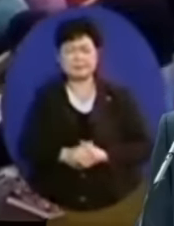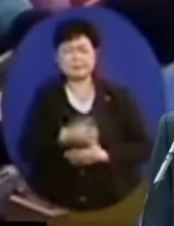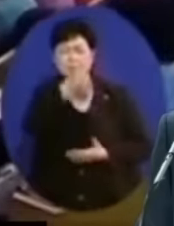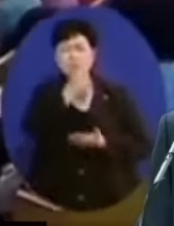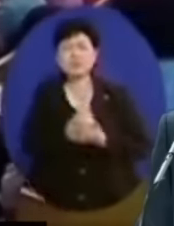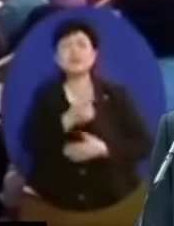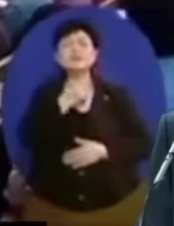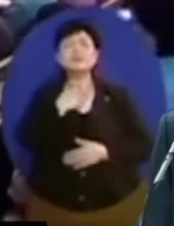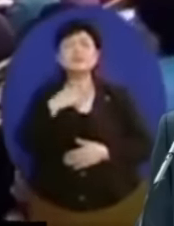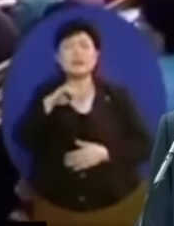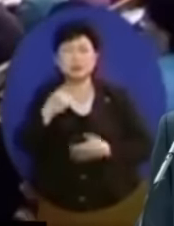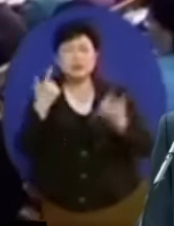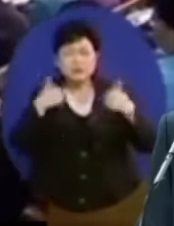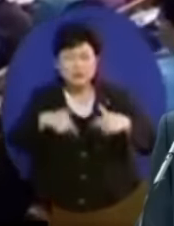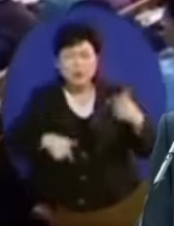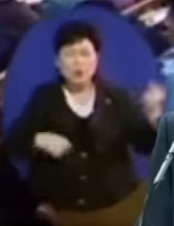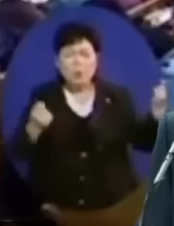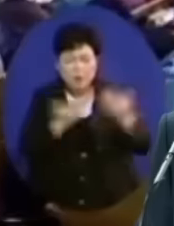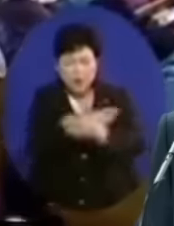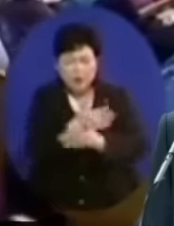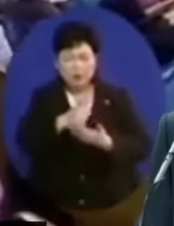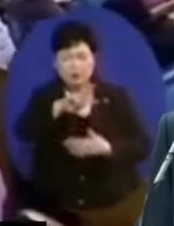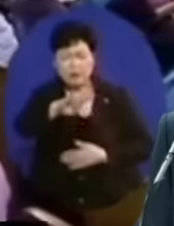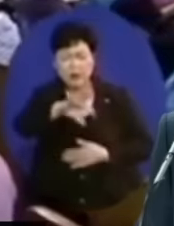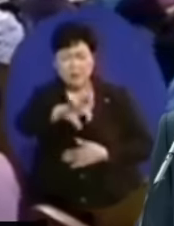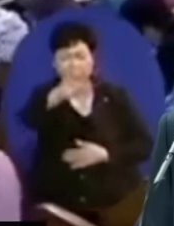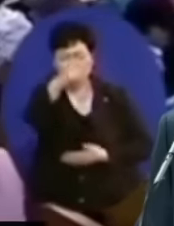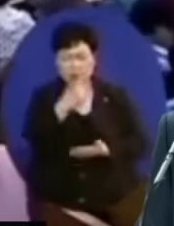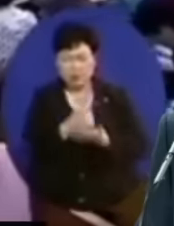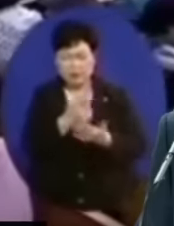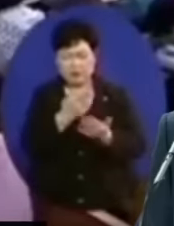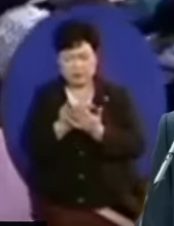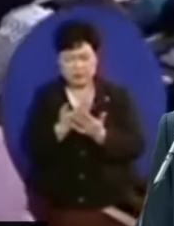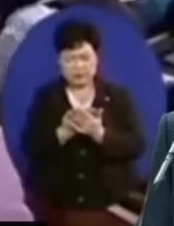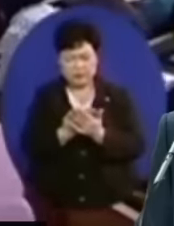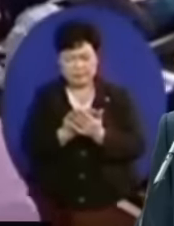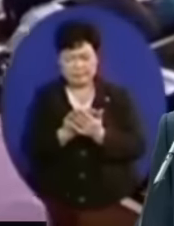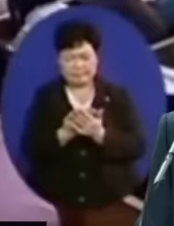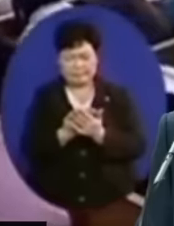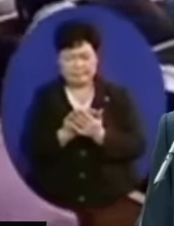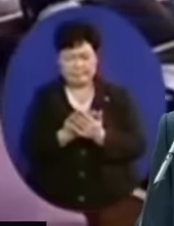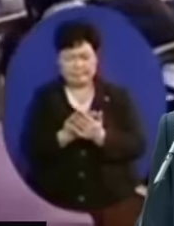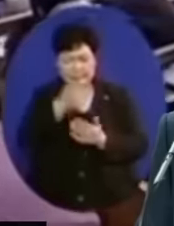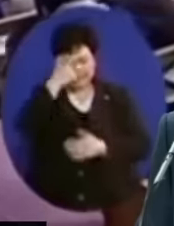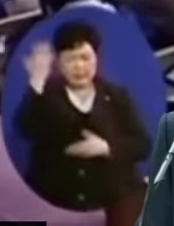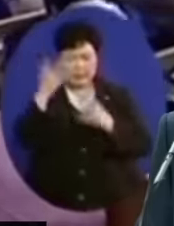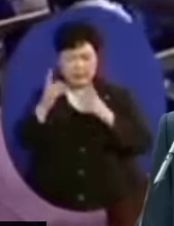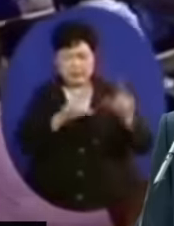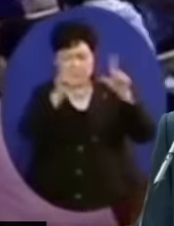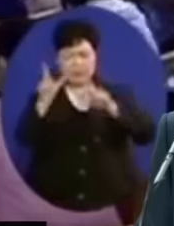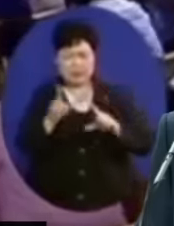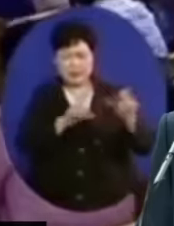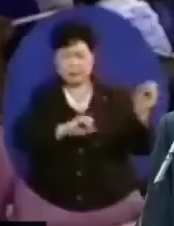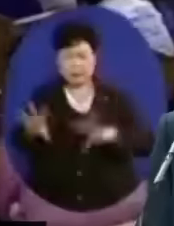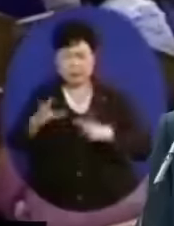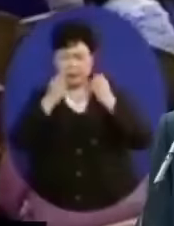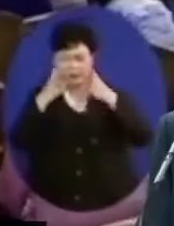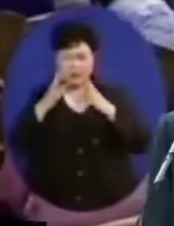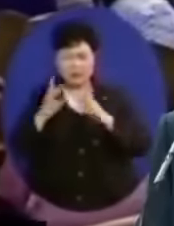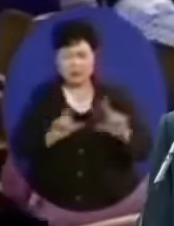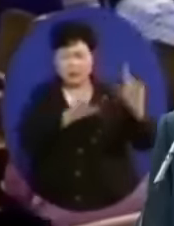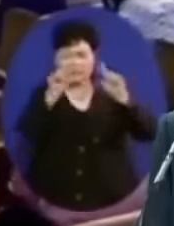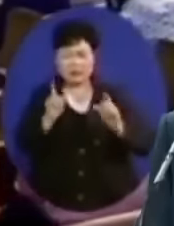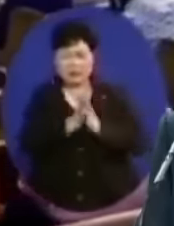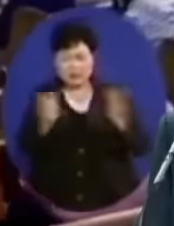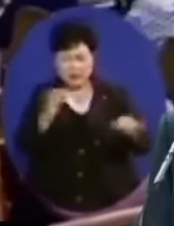죄를 짓더라도 늘 회개하고 주님께 돌아오게 도와주시옵소서. 옛 생활을 버리고 새 생활을 시작하게